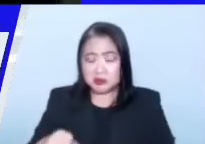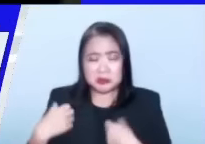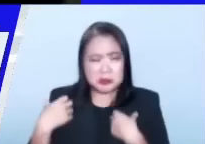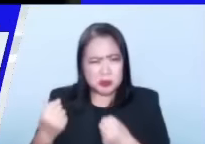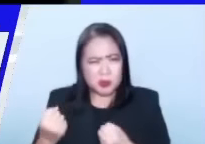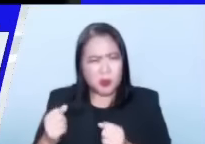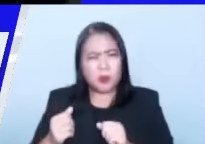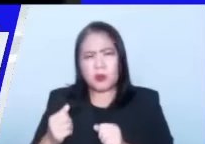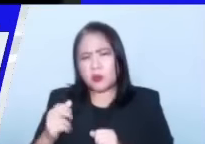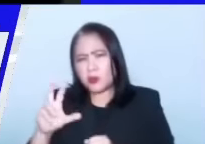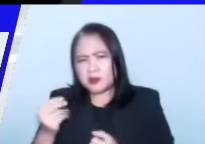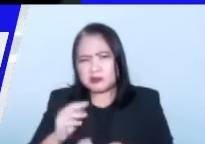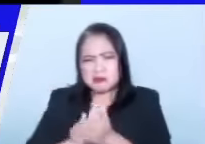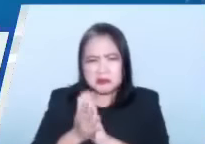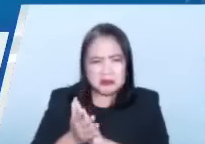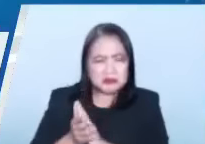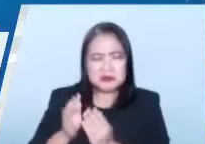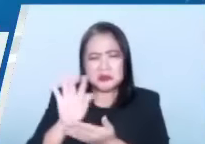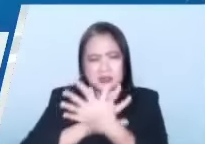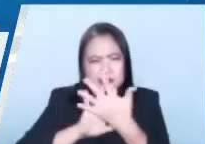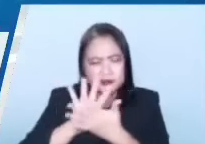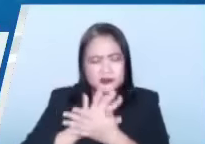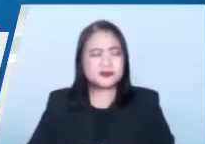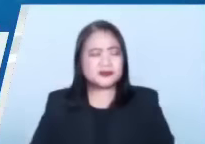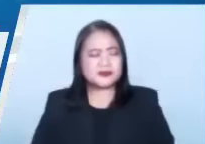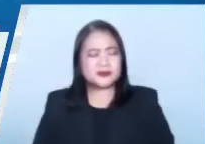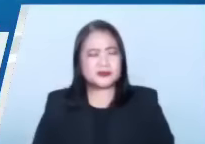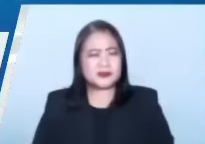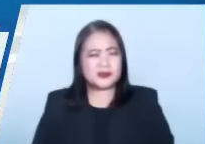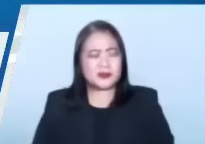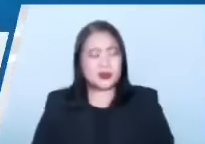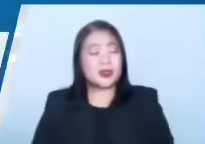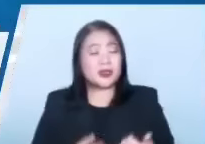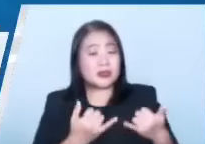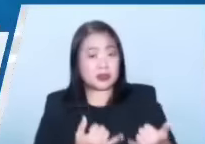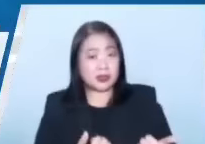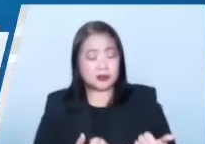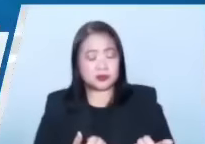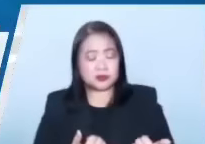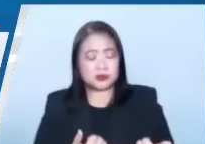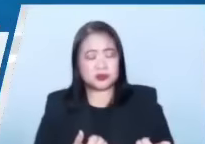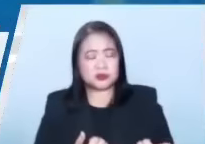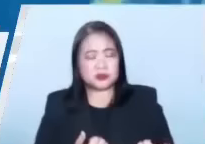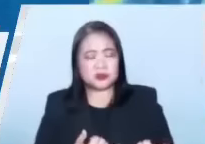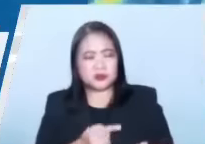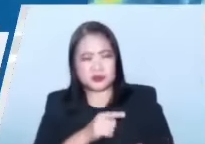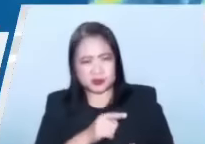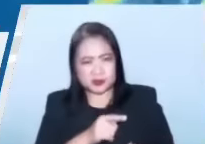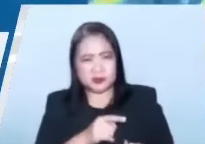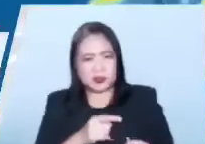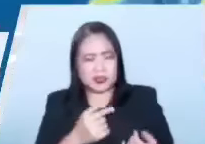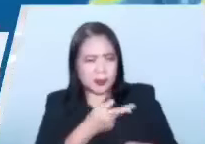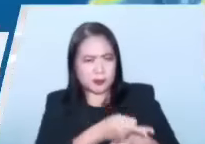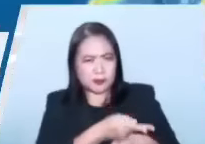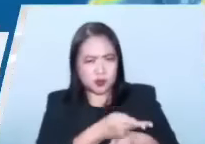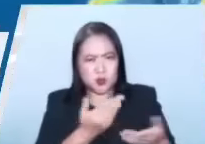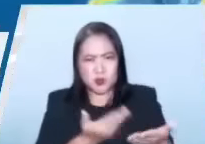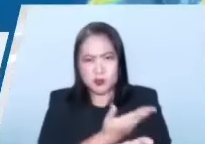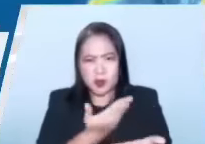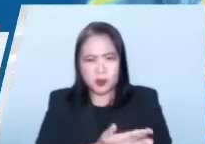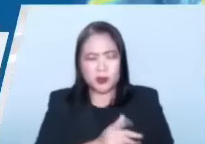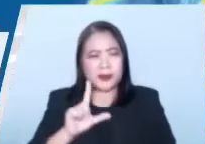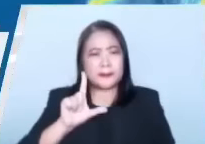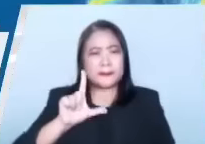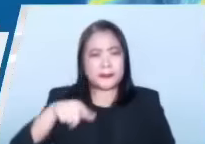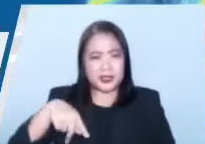bagyo? Yes po, Sir Arjun. No? So kasalukuyan nga po ay itong binomonitor natin na low pressure area sa labas nating